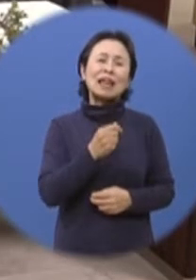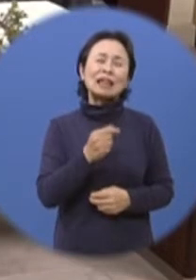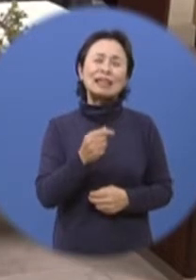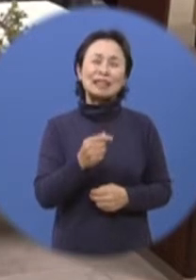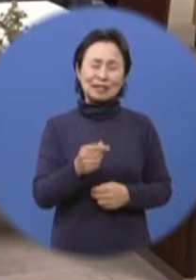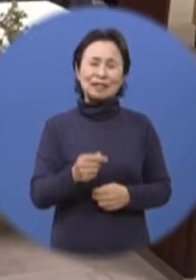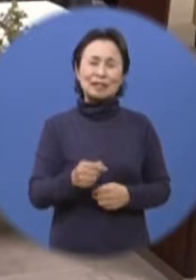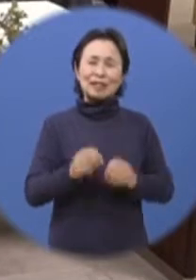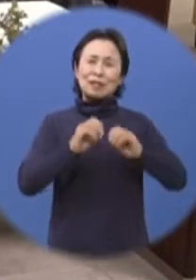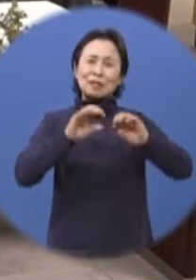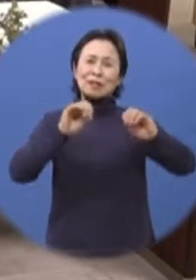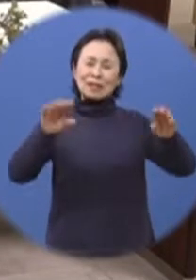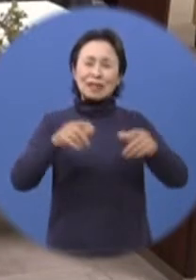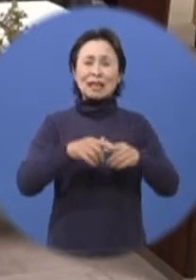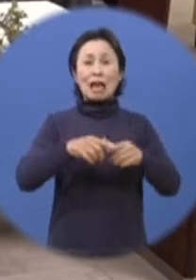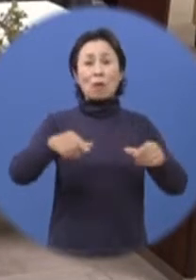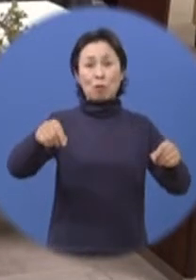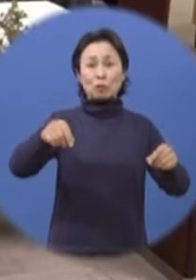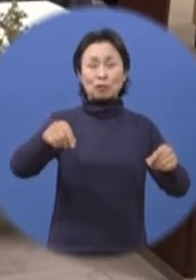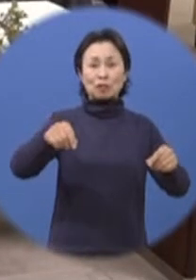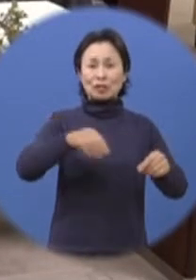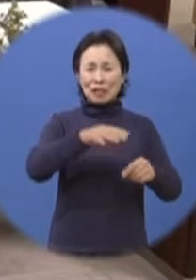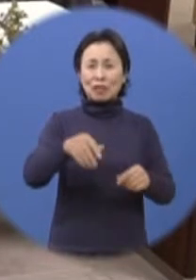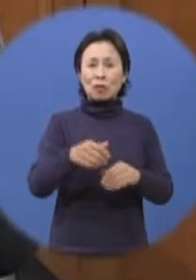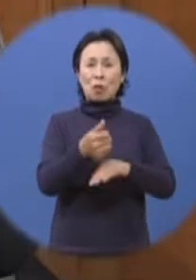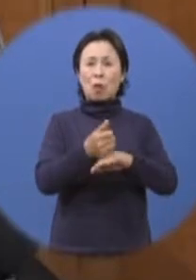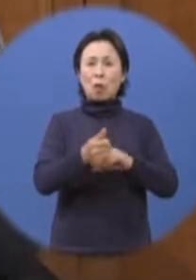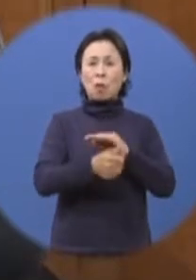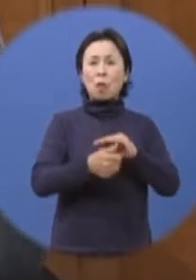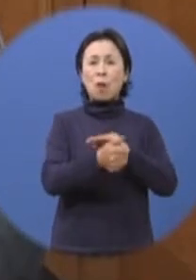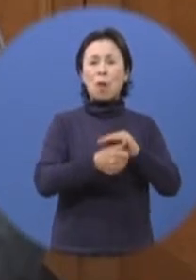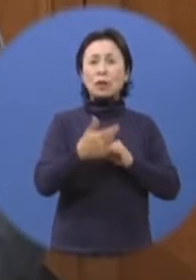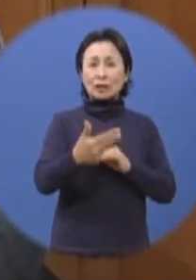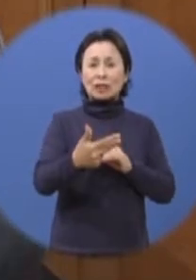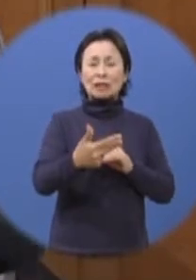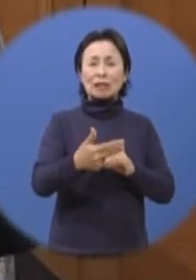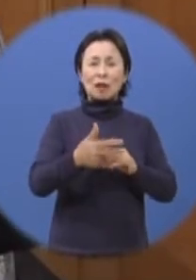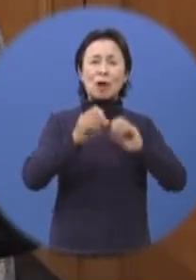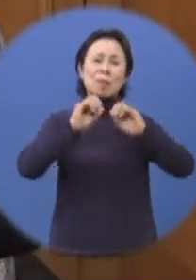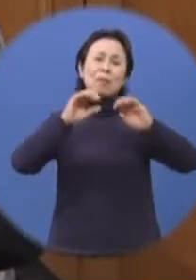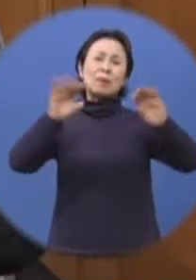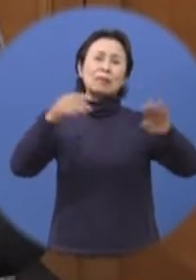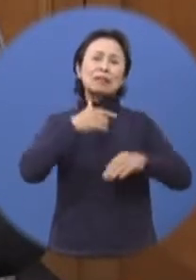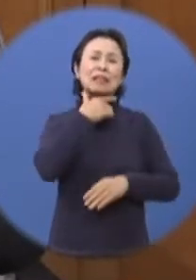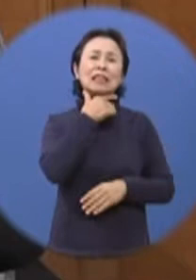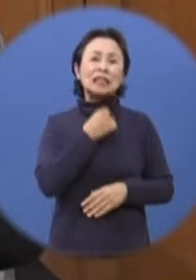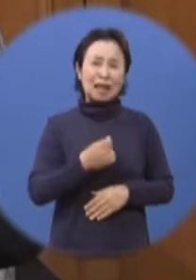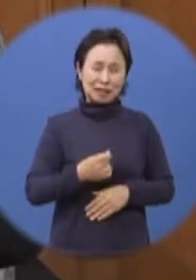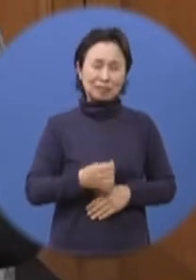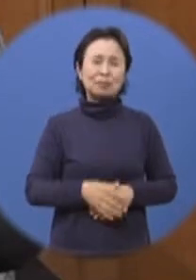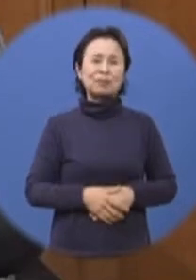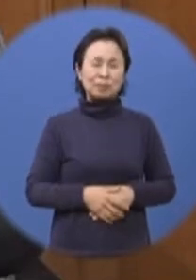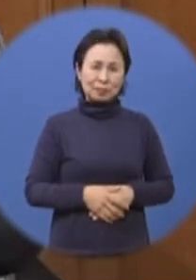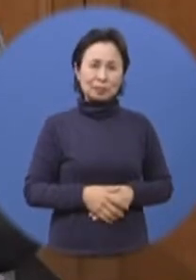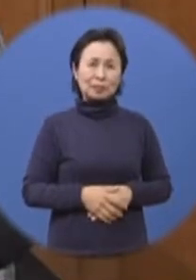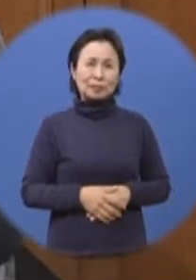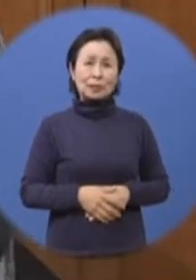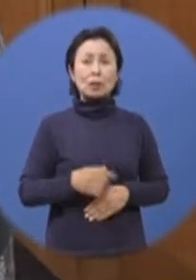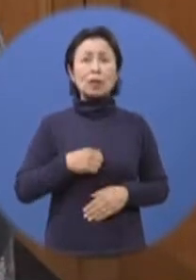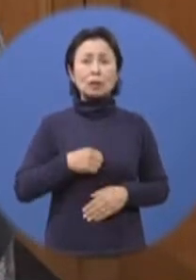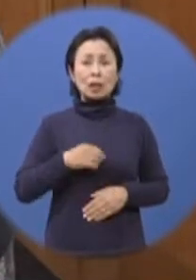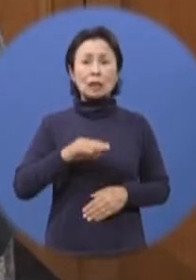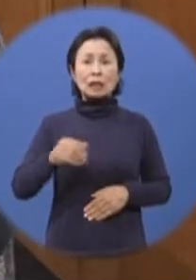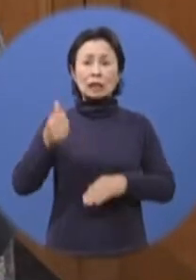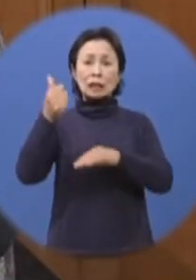発信したいわけですせっかく一生懸命奴が張ってるんですね私の就任した時とに改善生が飯田下げ